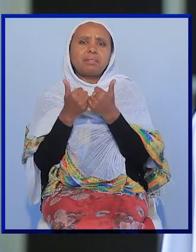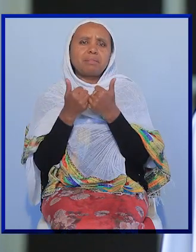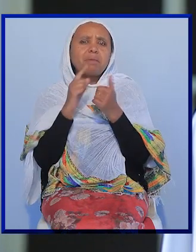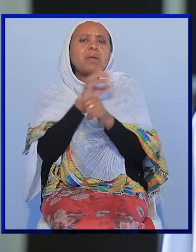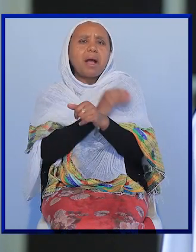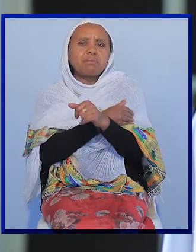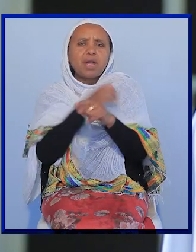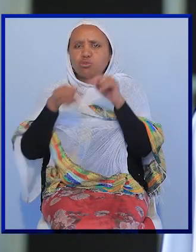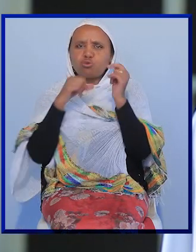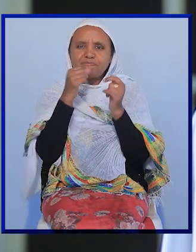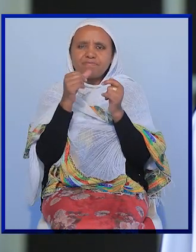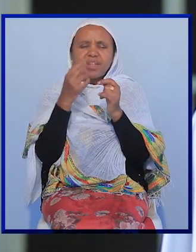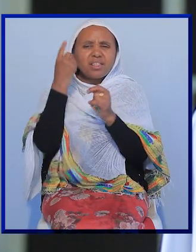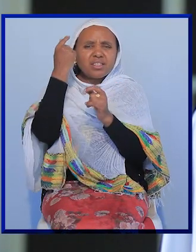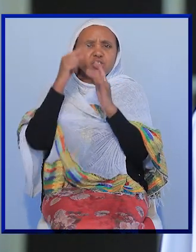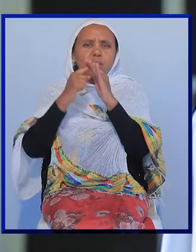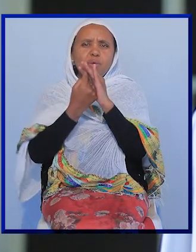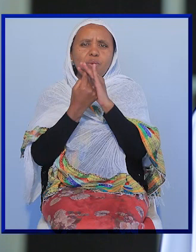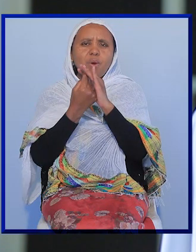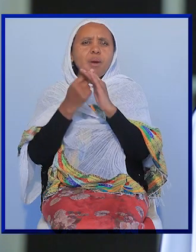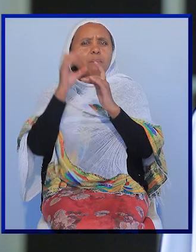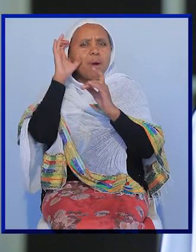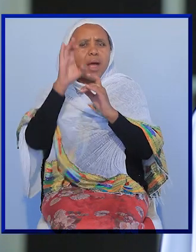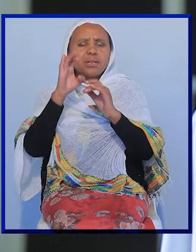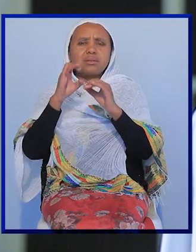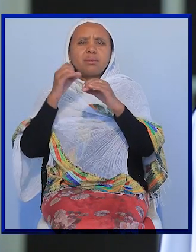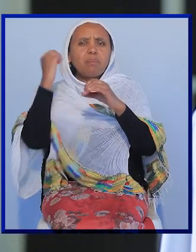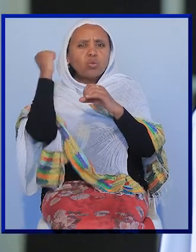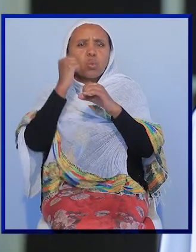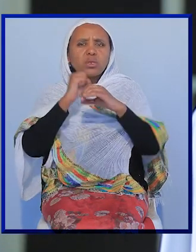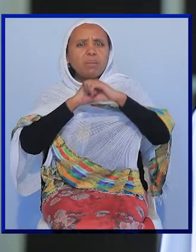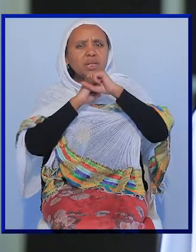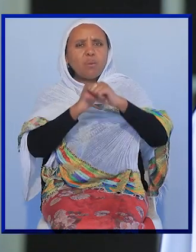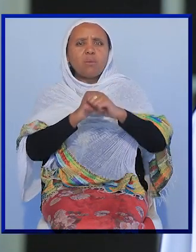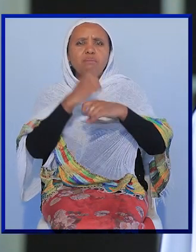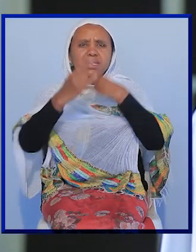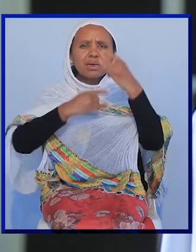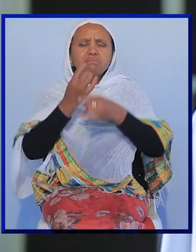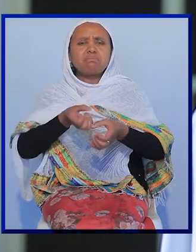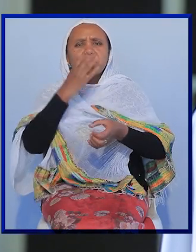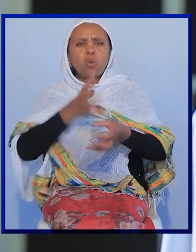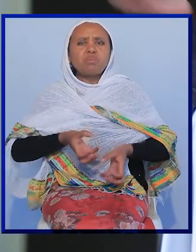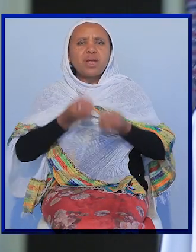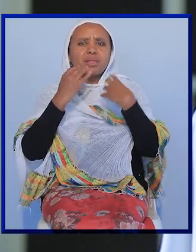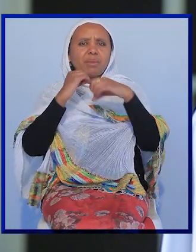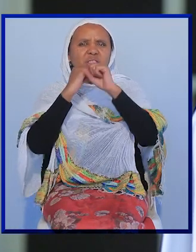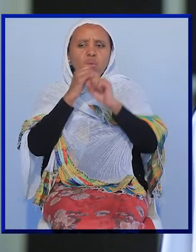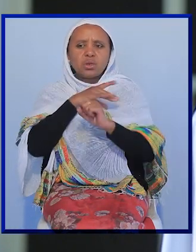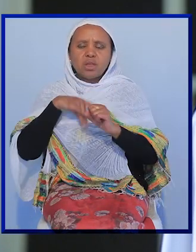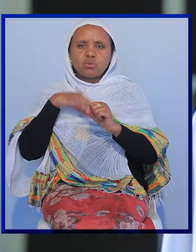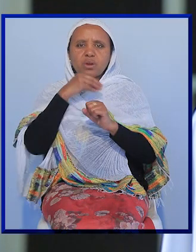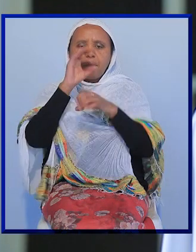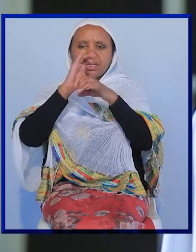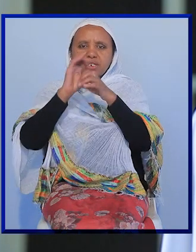ይችላሉ? አይችሉም። ከጥንት ጀምሮ በኃይል ተመክተው፣ በጦር ተመክተው፣ በዘር ተመክተው፣ በሰው ብዛት ተመክተው ክርስቲያኖችንና